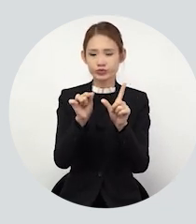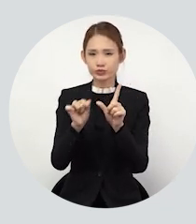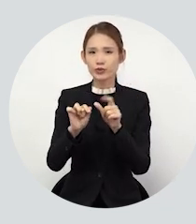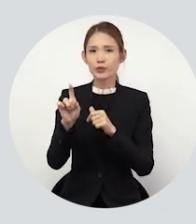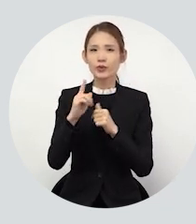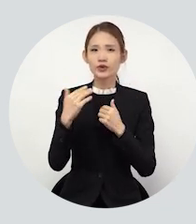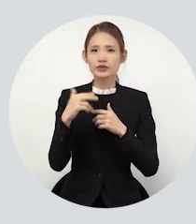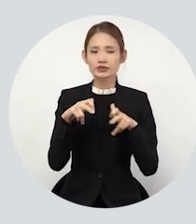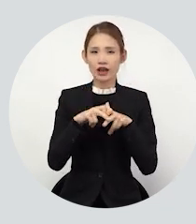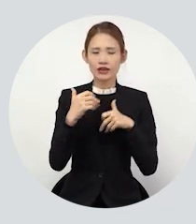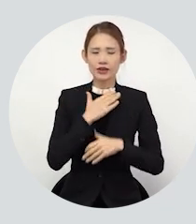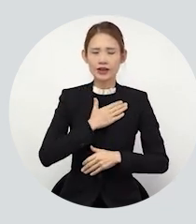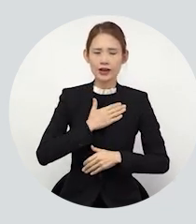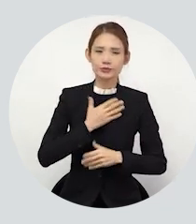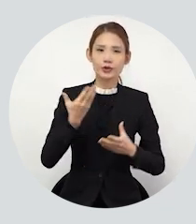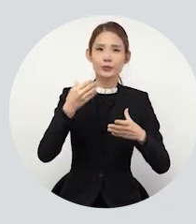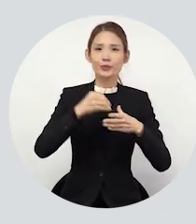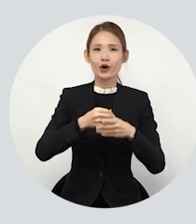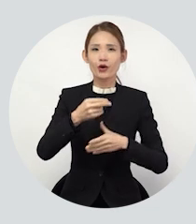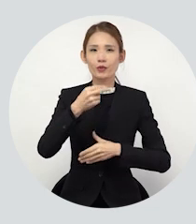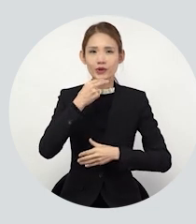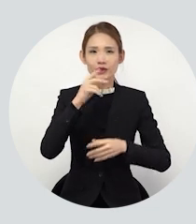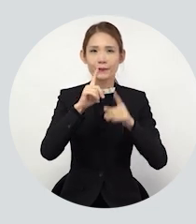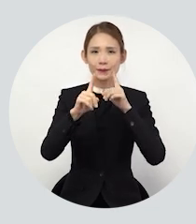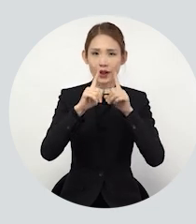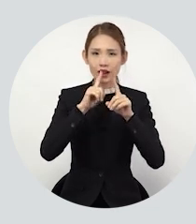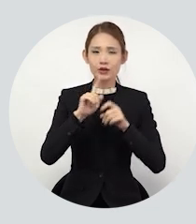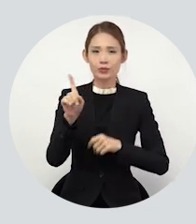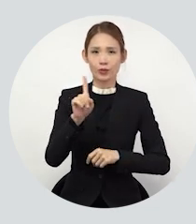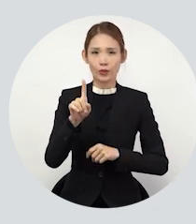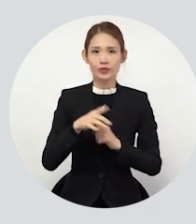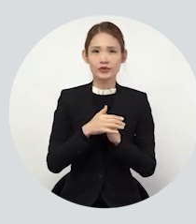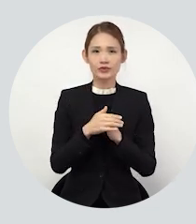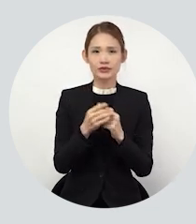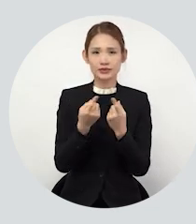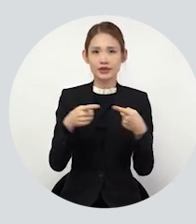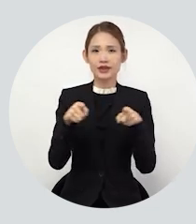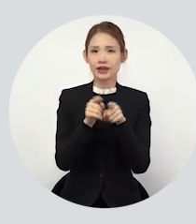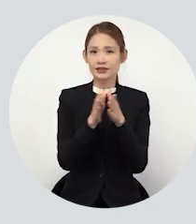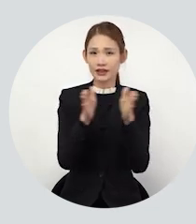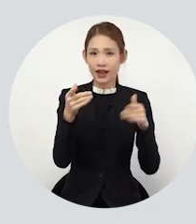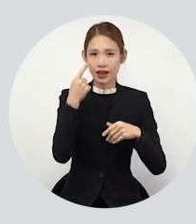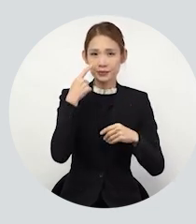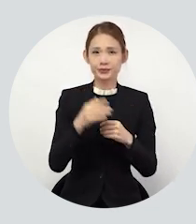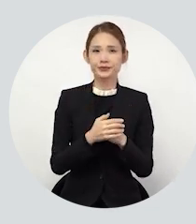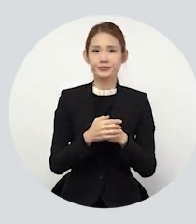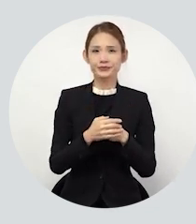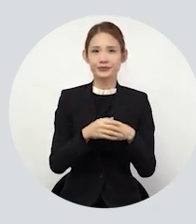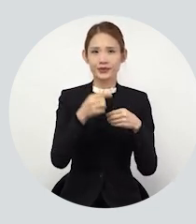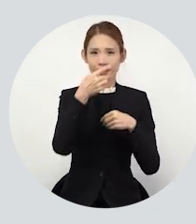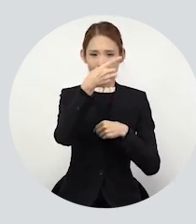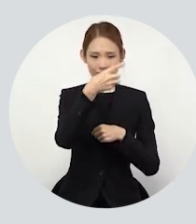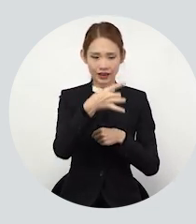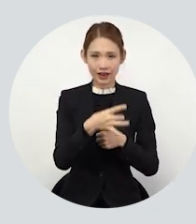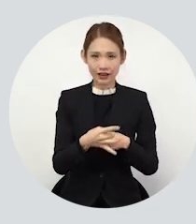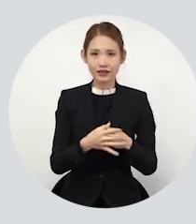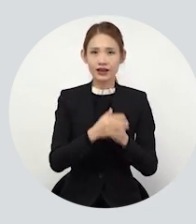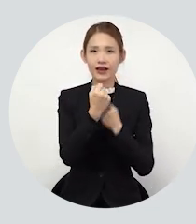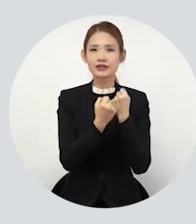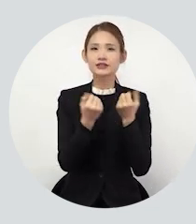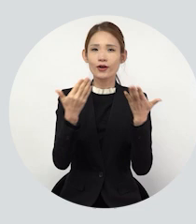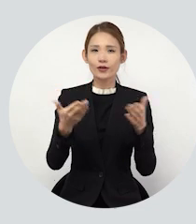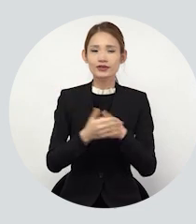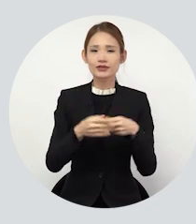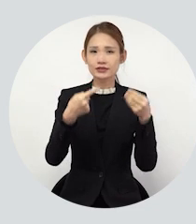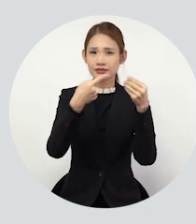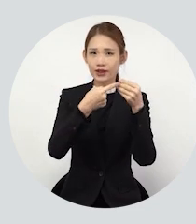부분이 우리 장애 감수성을 포함하지 않는 말들인지 한번 네. 가보겠습니다. 1번부터. 자, 보기 하나하나 해설을